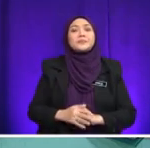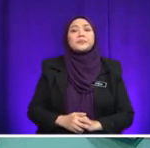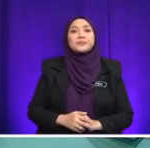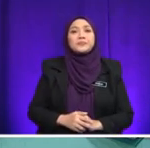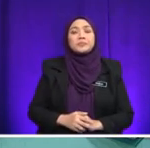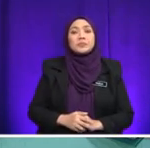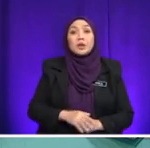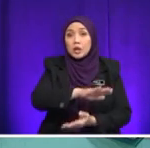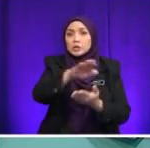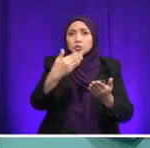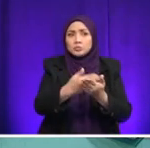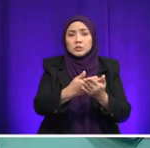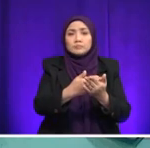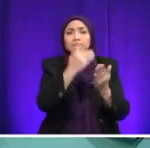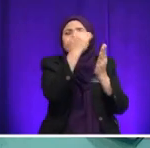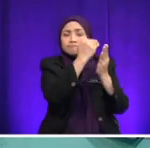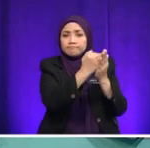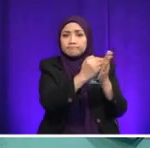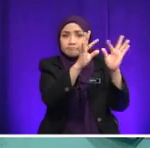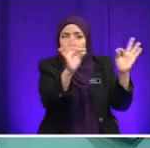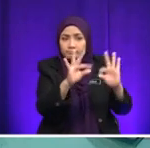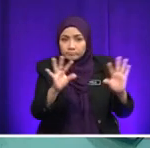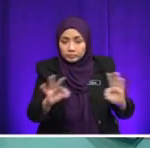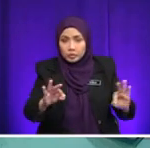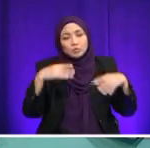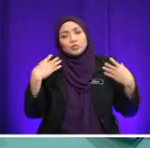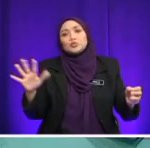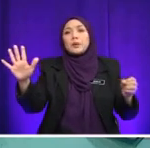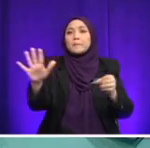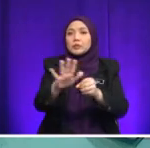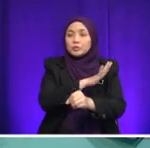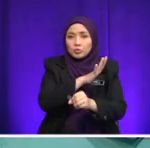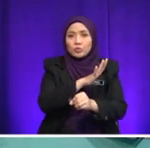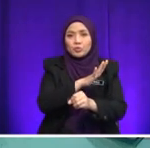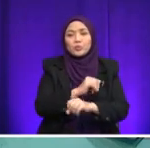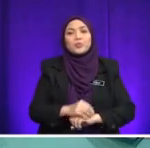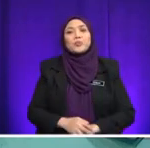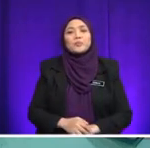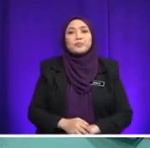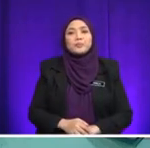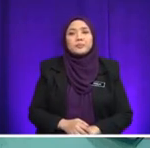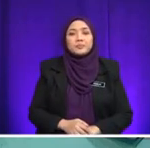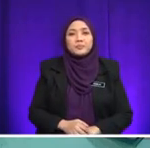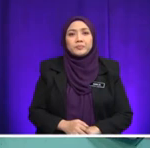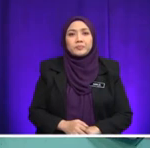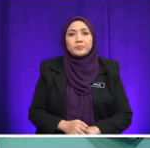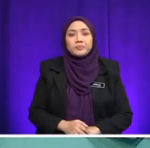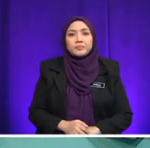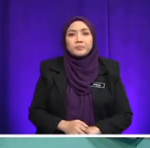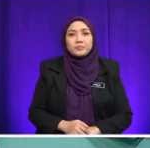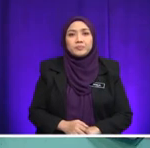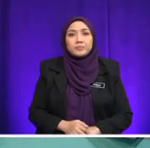sudah ada lengkap kita ada fakta hura yang contoh dan juga inference atau kesimpulan oke